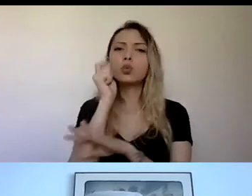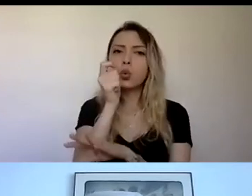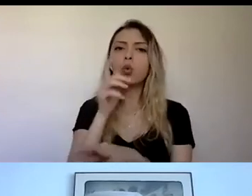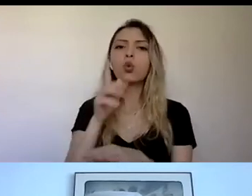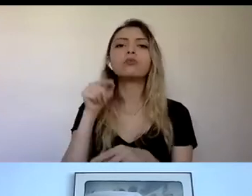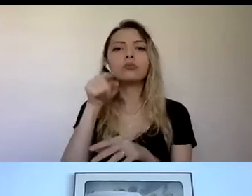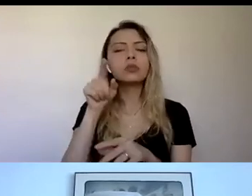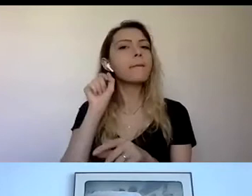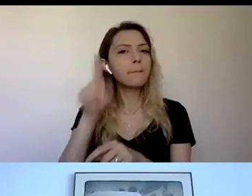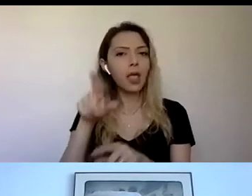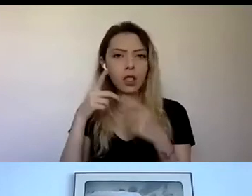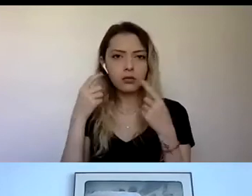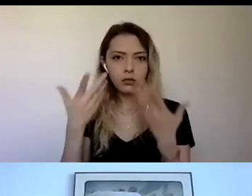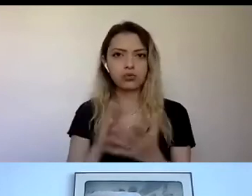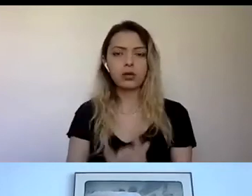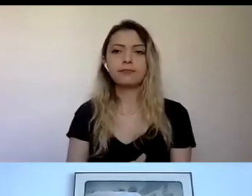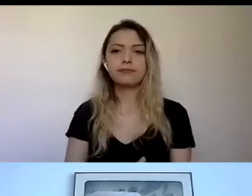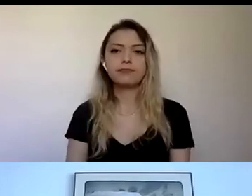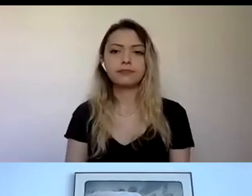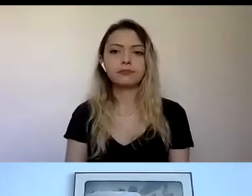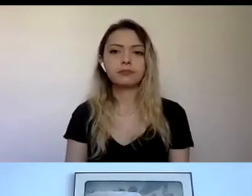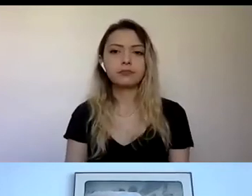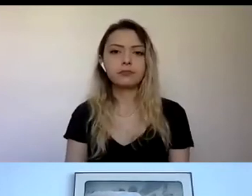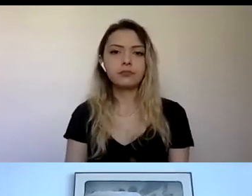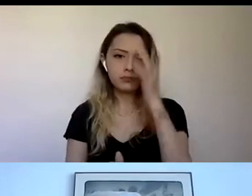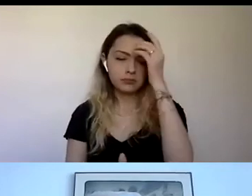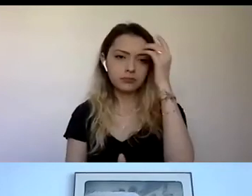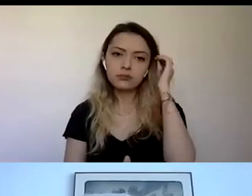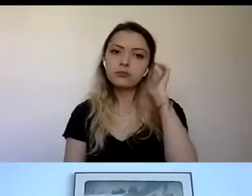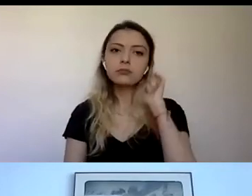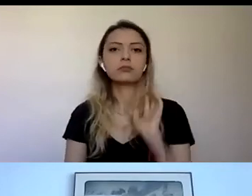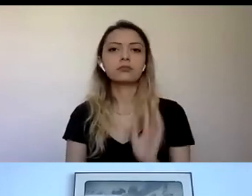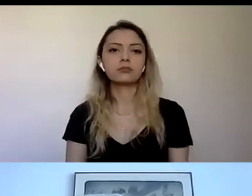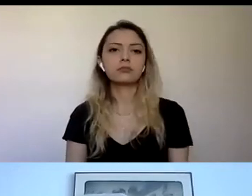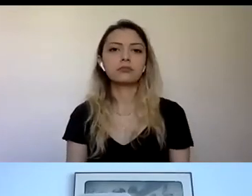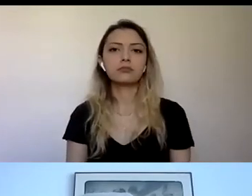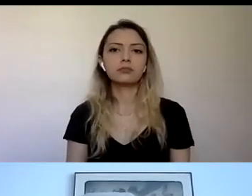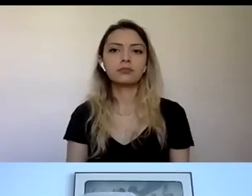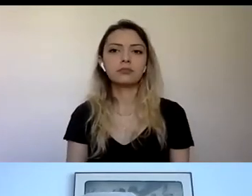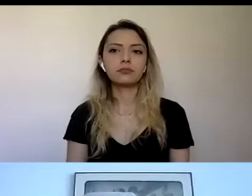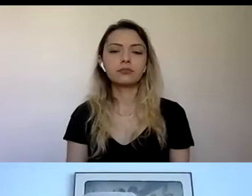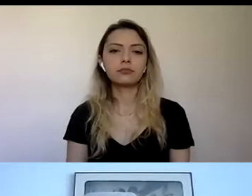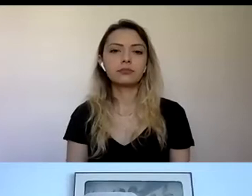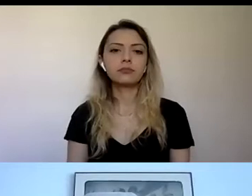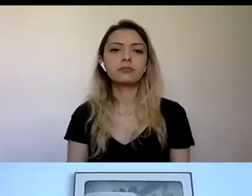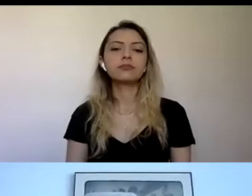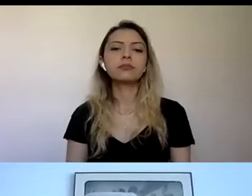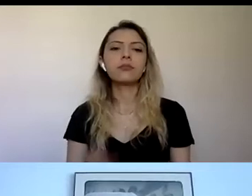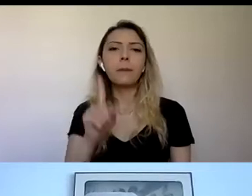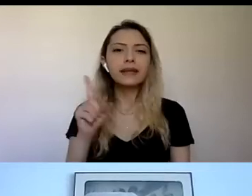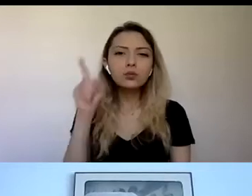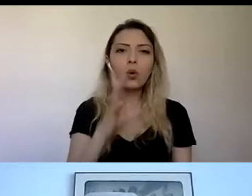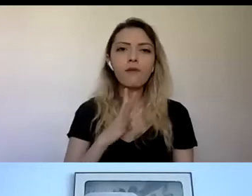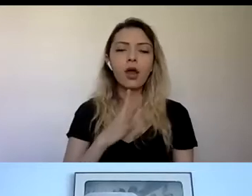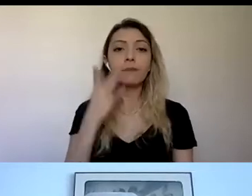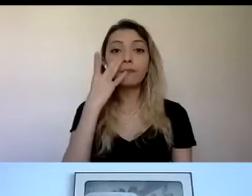sonunda paylaşılacak. Sevgili Zeynep'ten, Zeynep Başar'dan bir soru gelmiş.